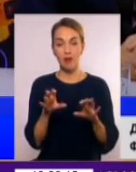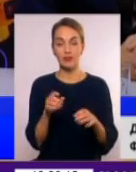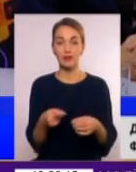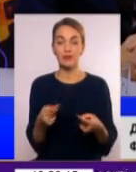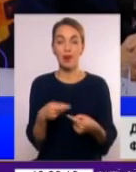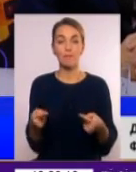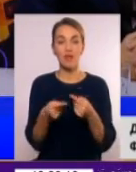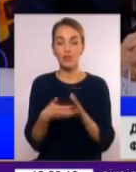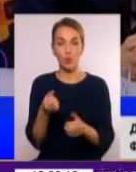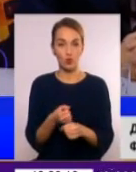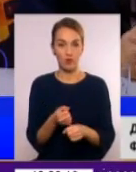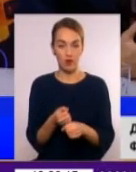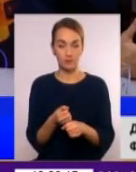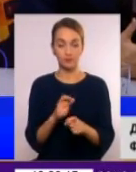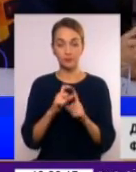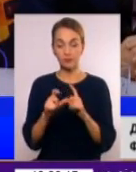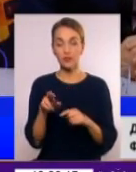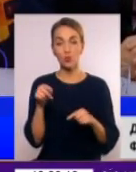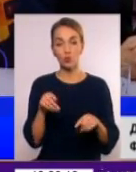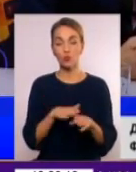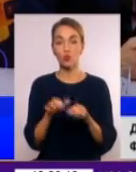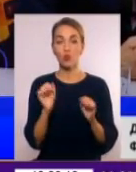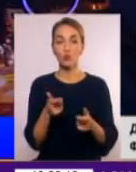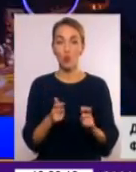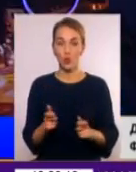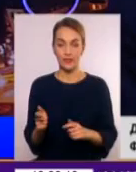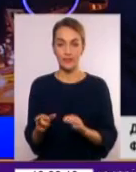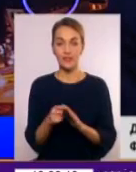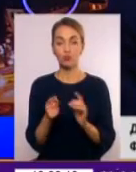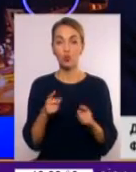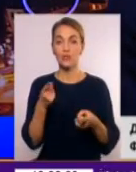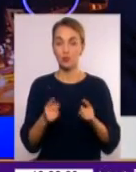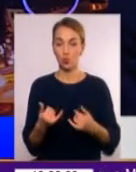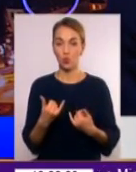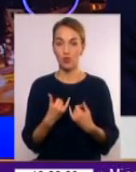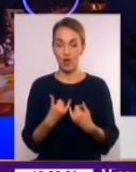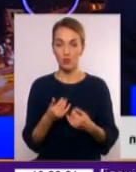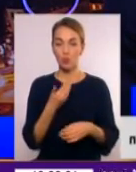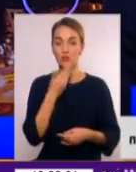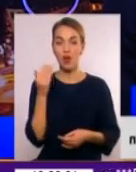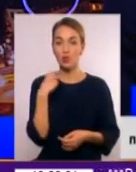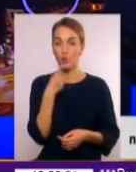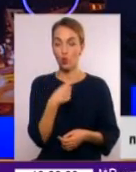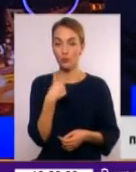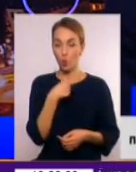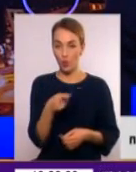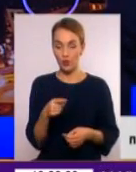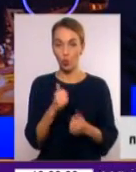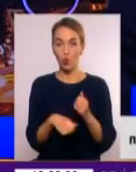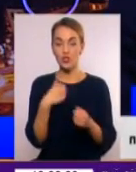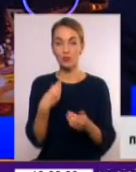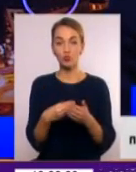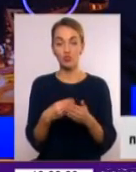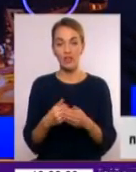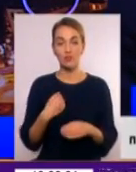недоопрацювання все-таки? Ну, я абсолютно тут можу погодитися з тим, що дійсно в нас останні роки, кожен рік, бюджет військовий